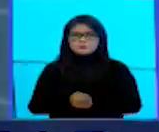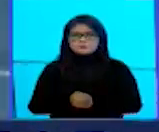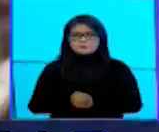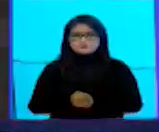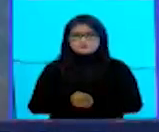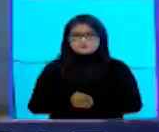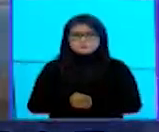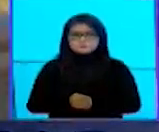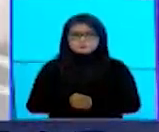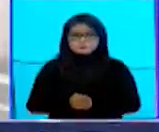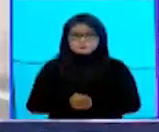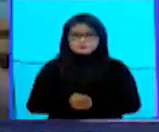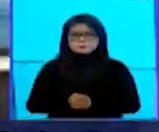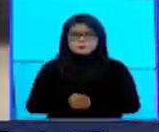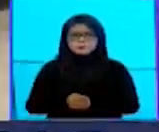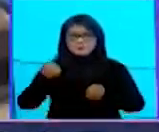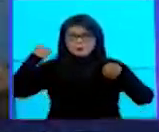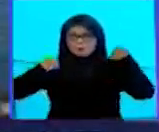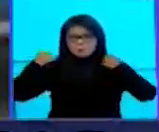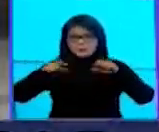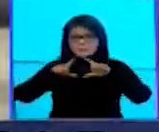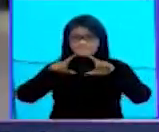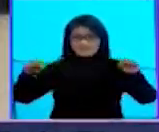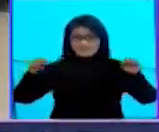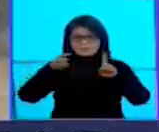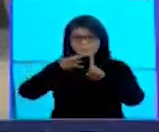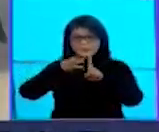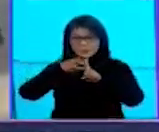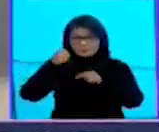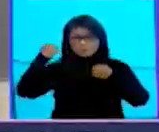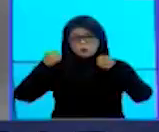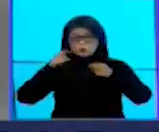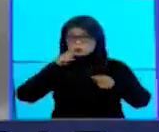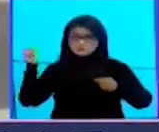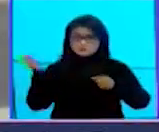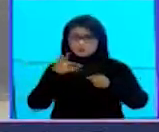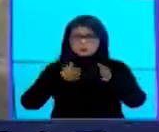Bajai dengan plat nomor Jakarta melaju kencang di jalanan Pantura, Kota Tegal, Jawa Tengah.